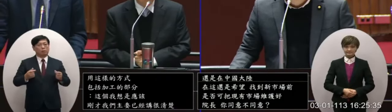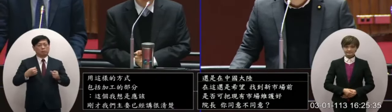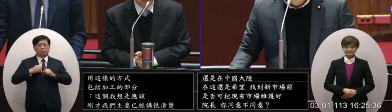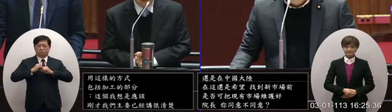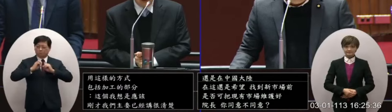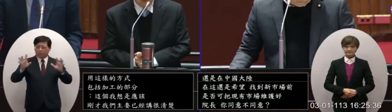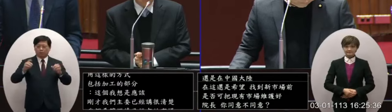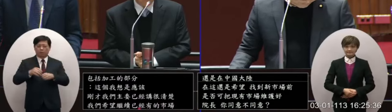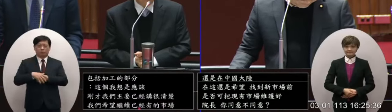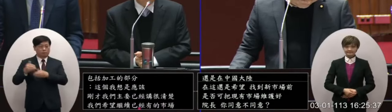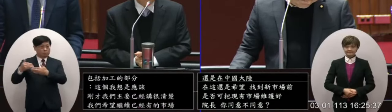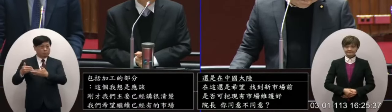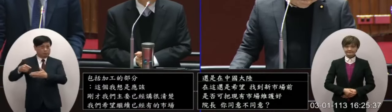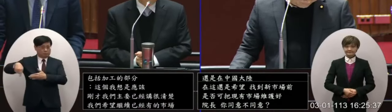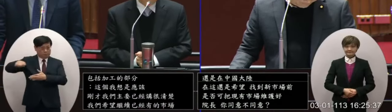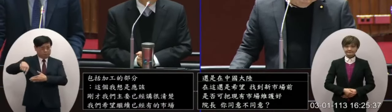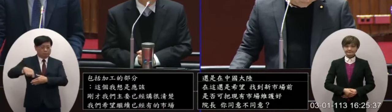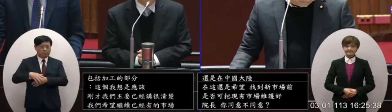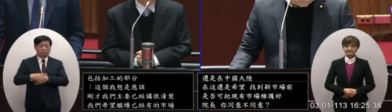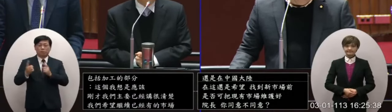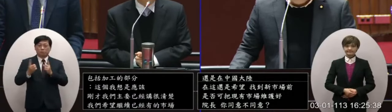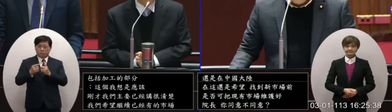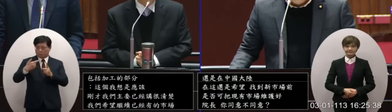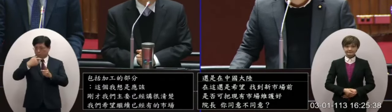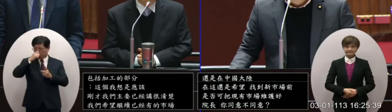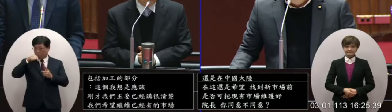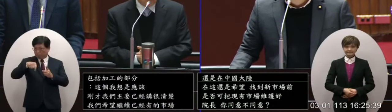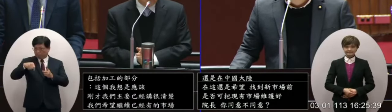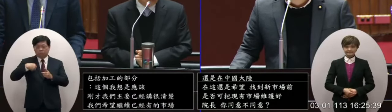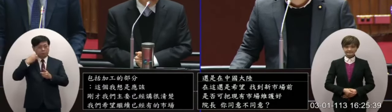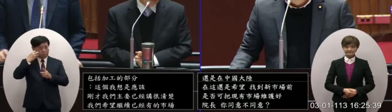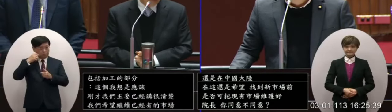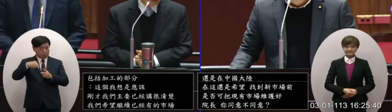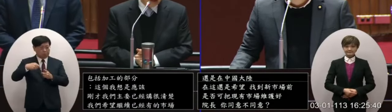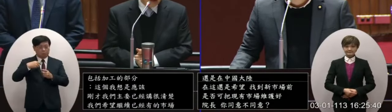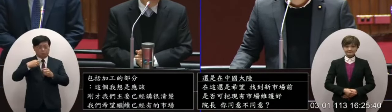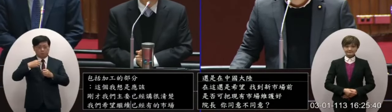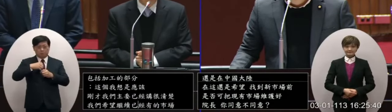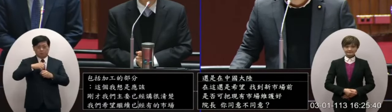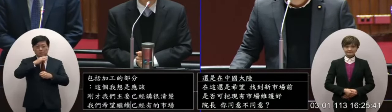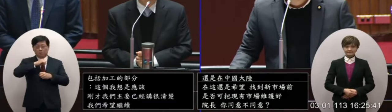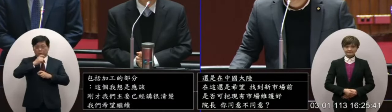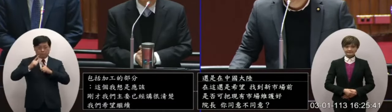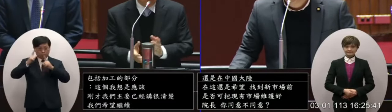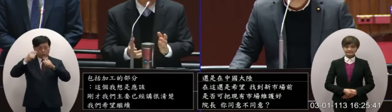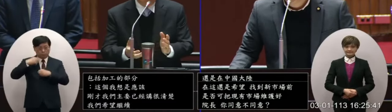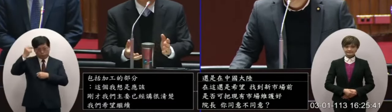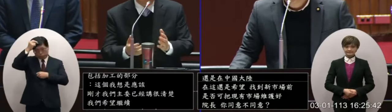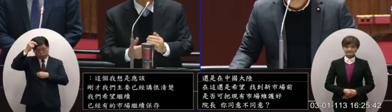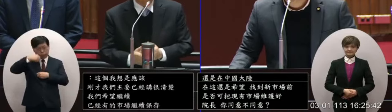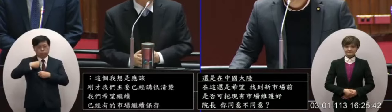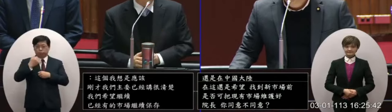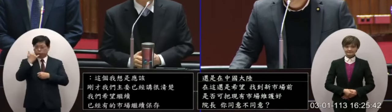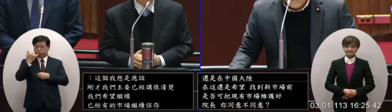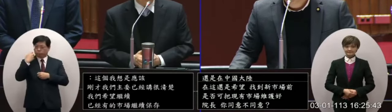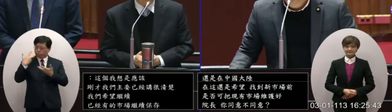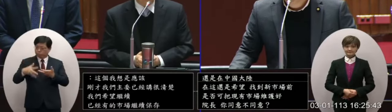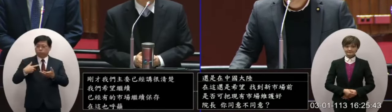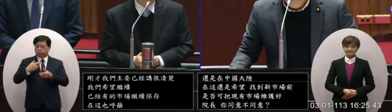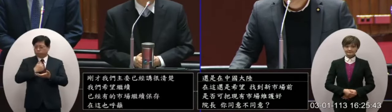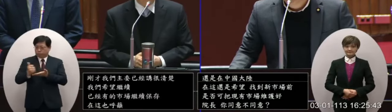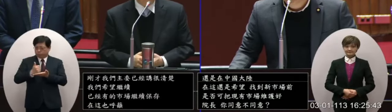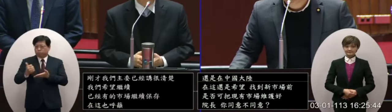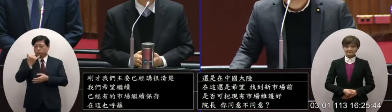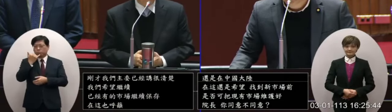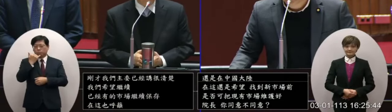吁呢在中国呢，应该对于这么好的屏东出产的这个凤梨世家呢，能够多多的进